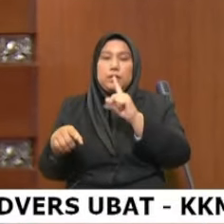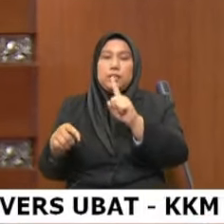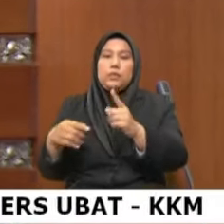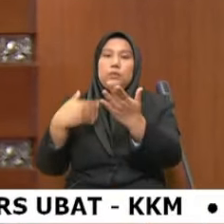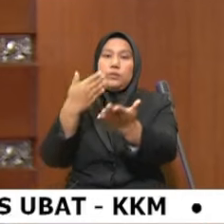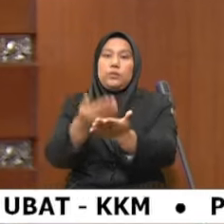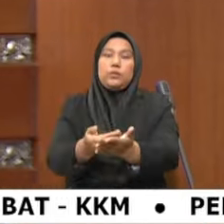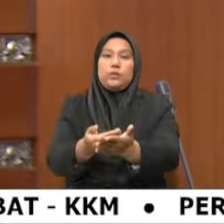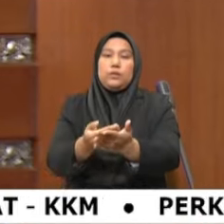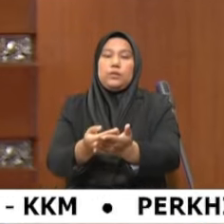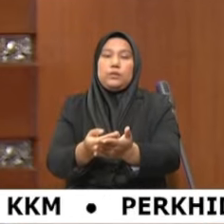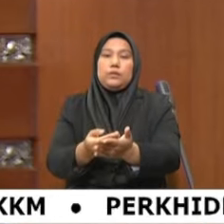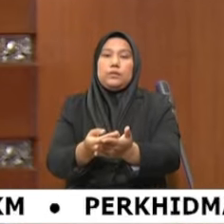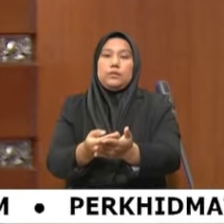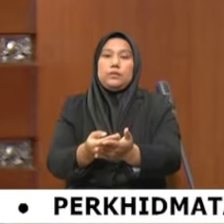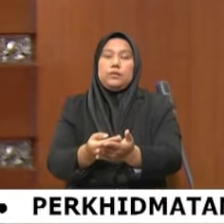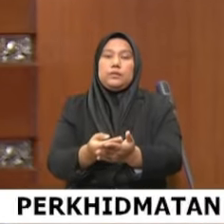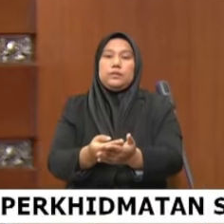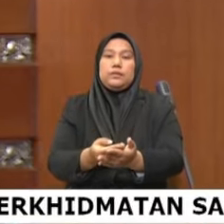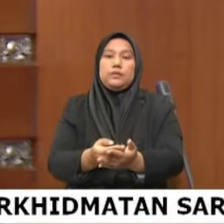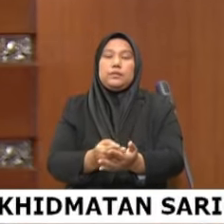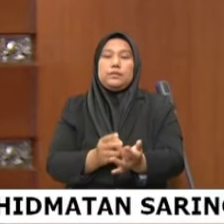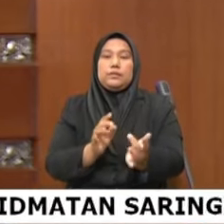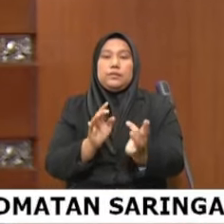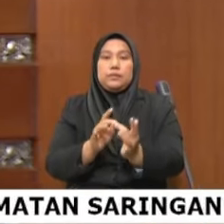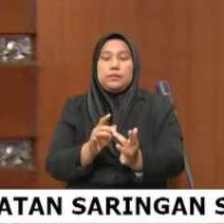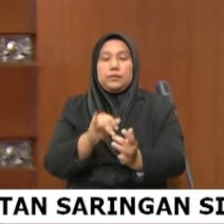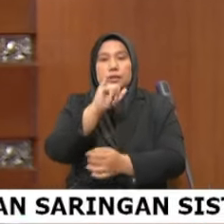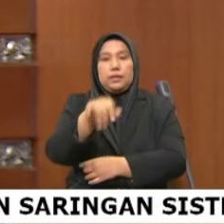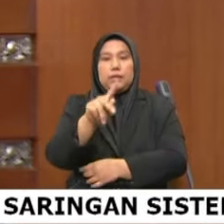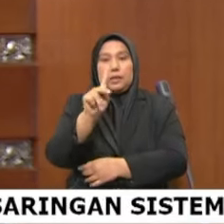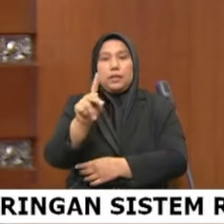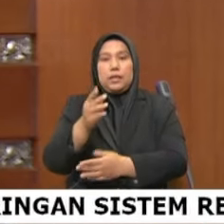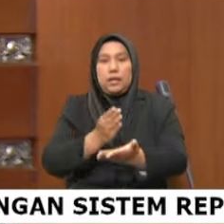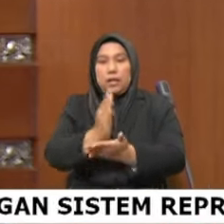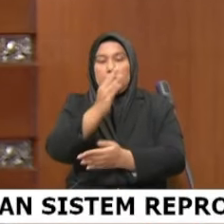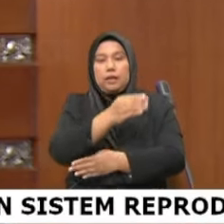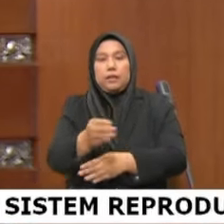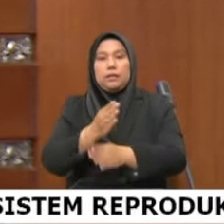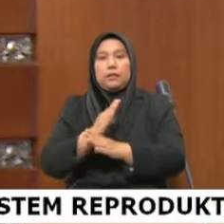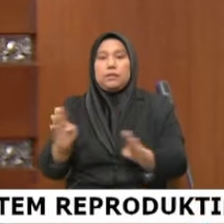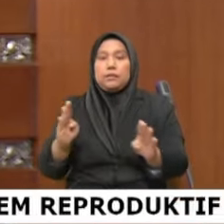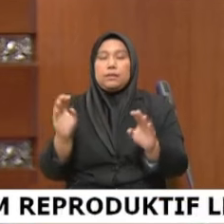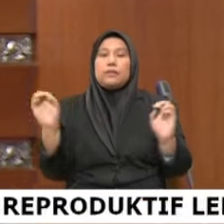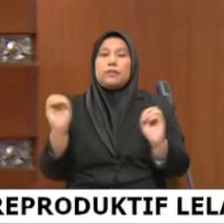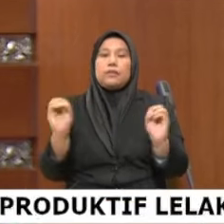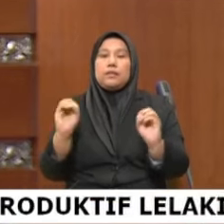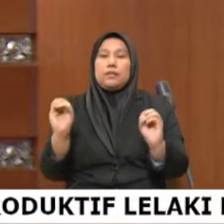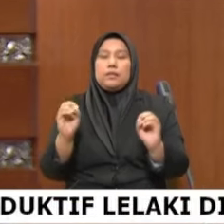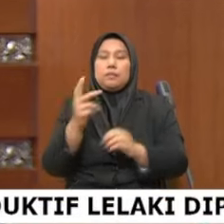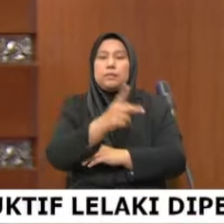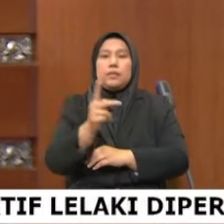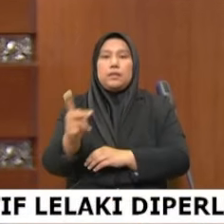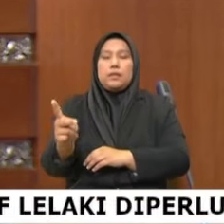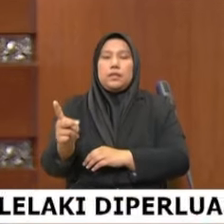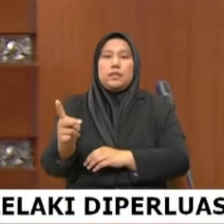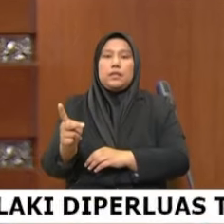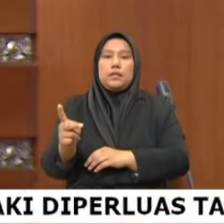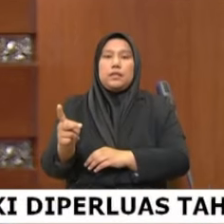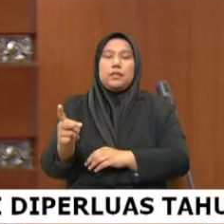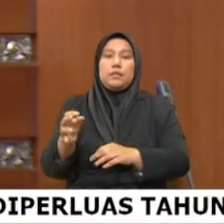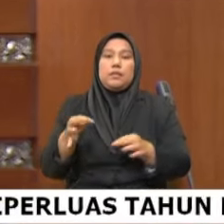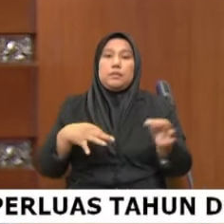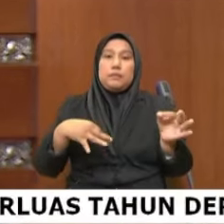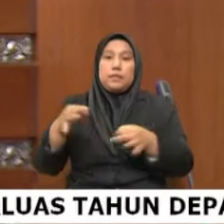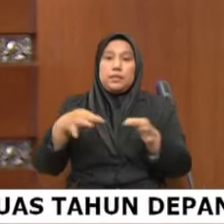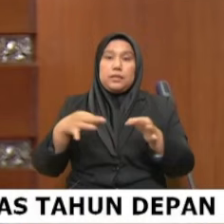beliau kepada Jawatan Kuasa Hak dan Kebebasan, tidak ada perkara-perkara yang boleh diperjelaskan oleh beliau dalam